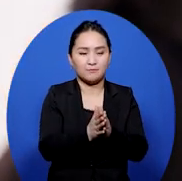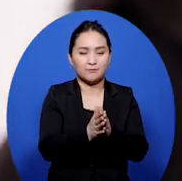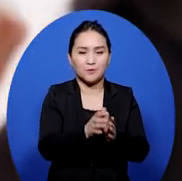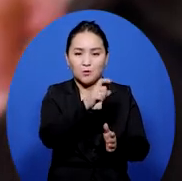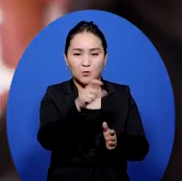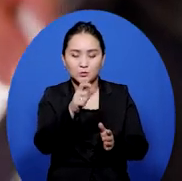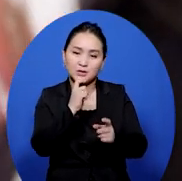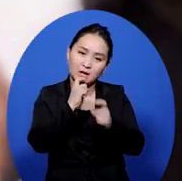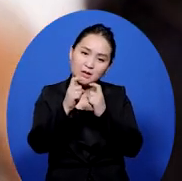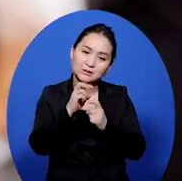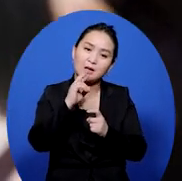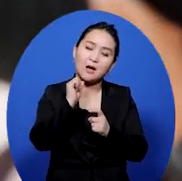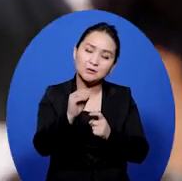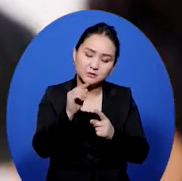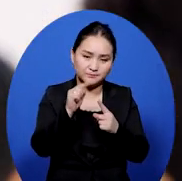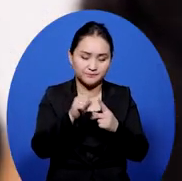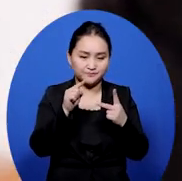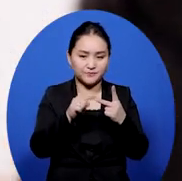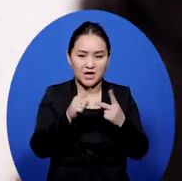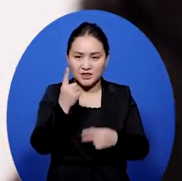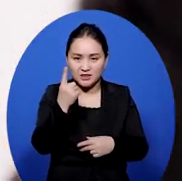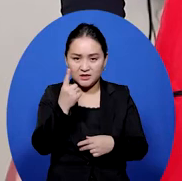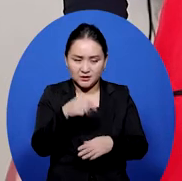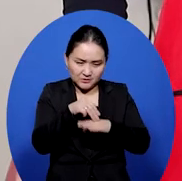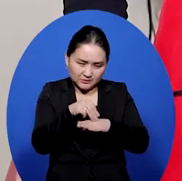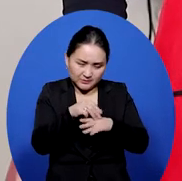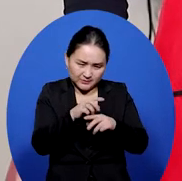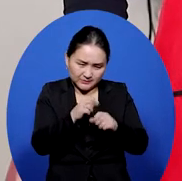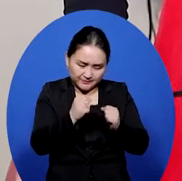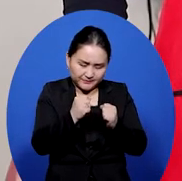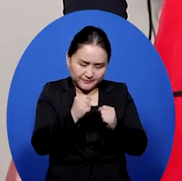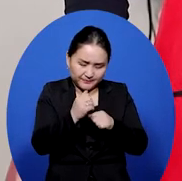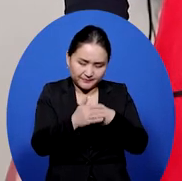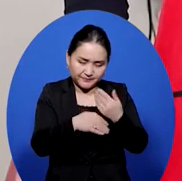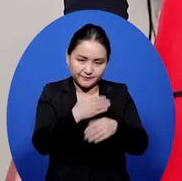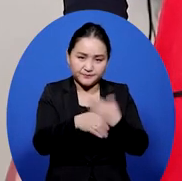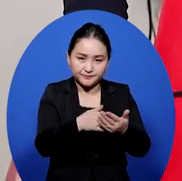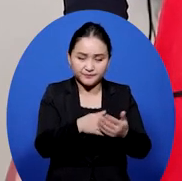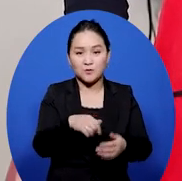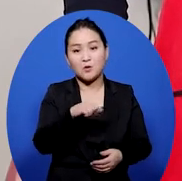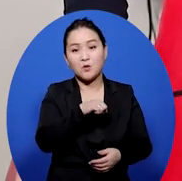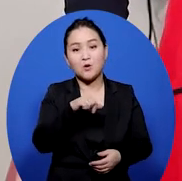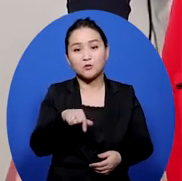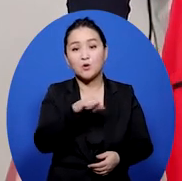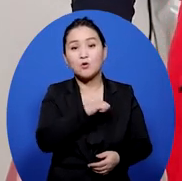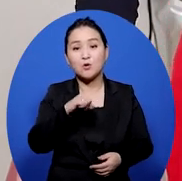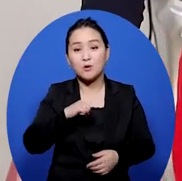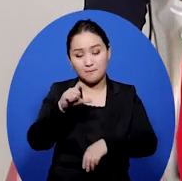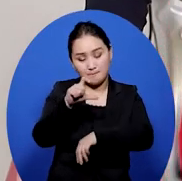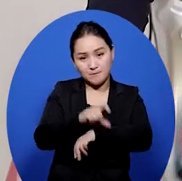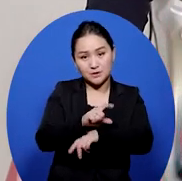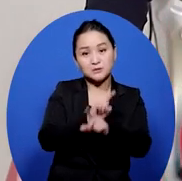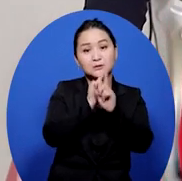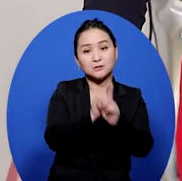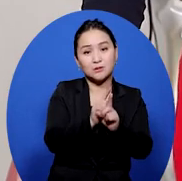Хамт олонтойгоо яаж харьцах? Тэгээд нэг юмдаа ингээд тууштай ингээд зүтгэх. Яг өөрийнхөө одоо би болоо яг